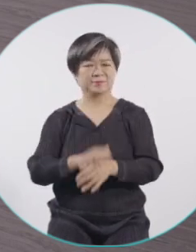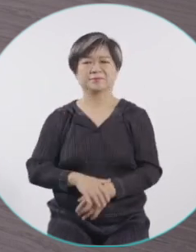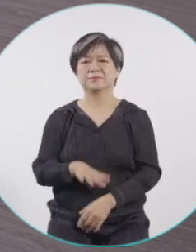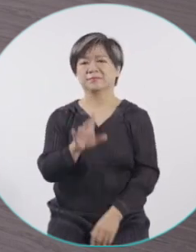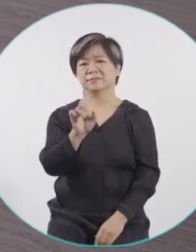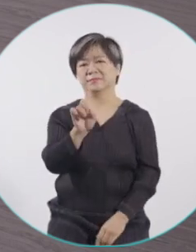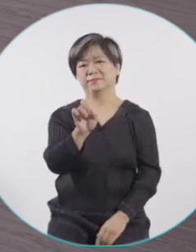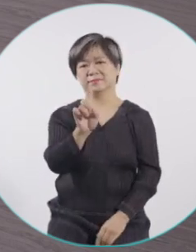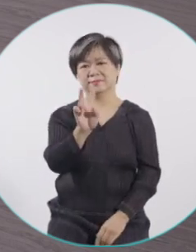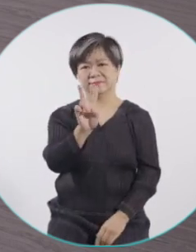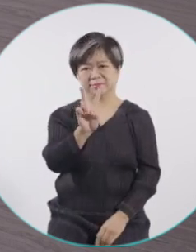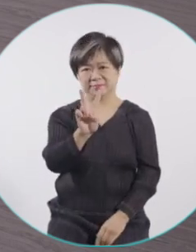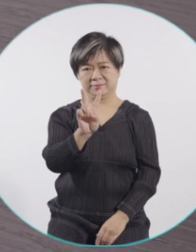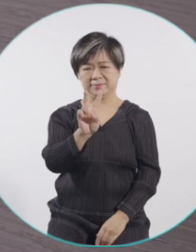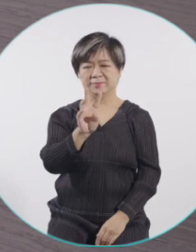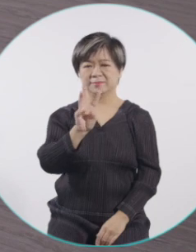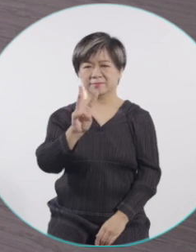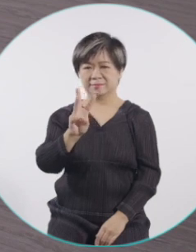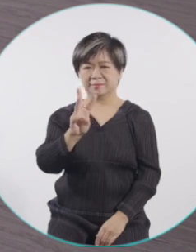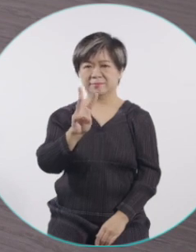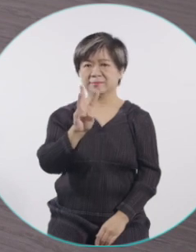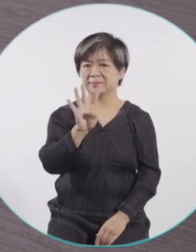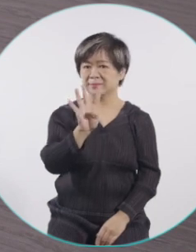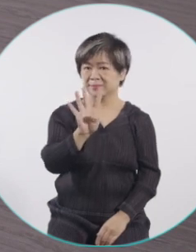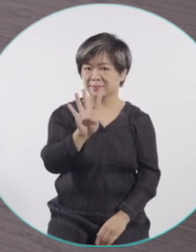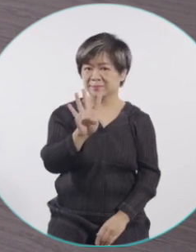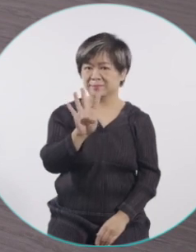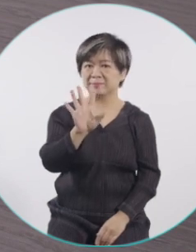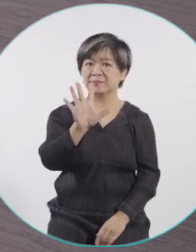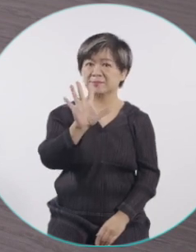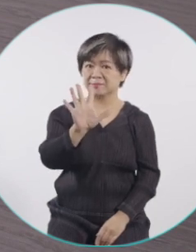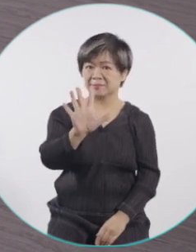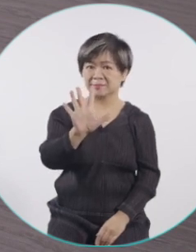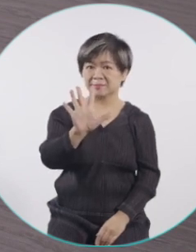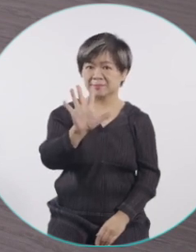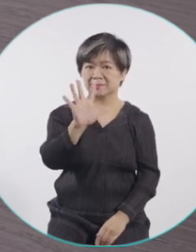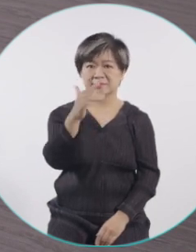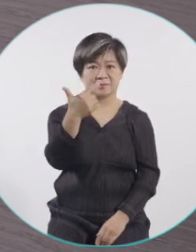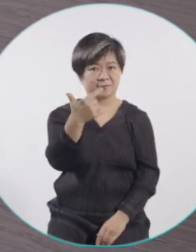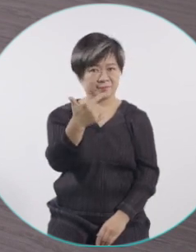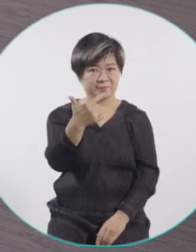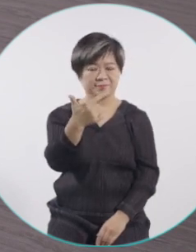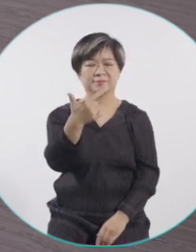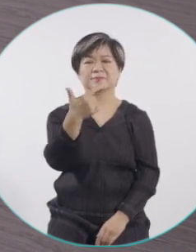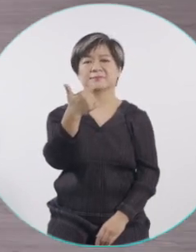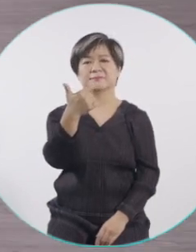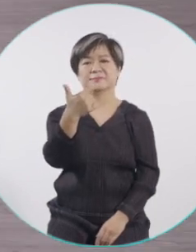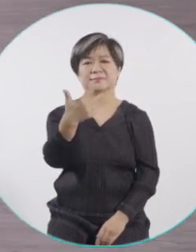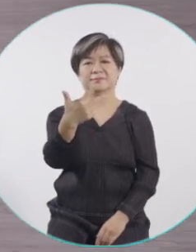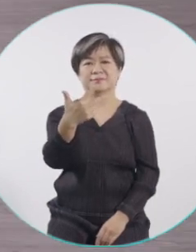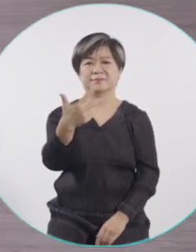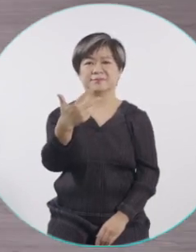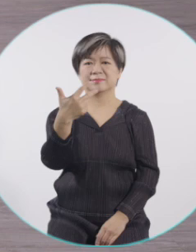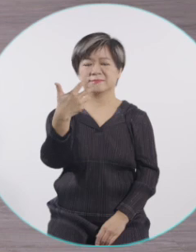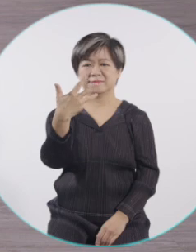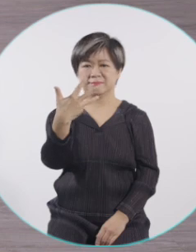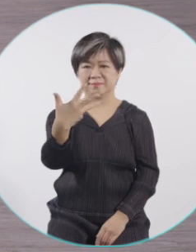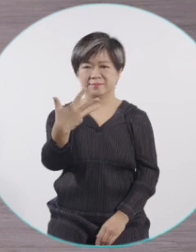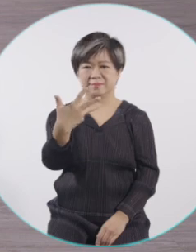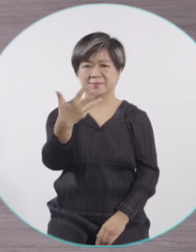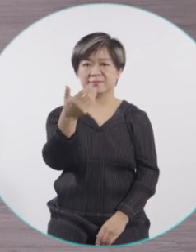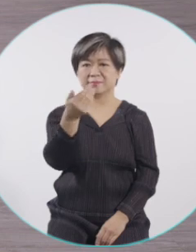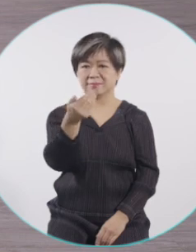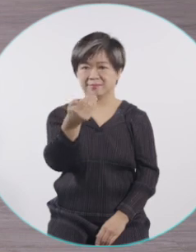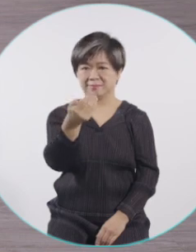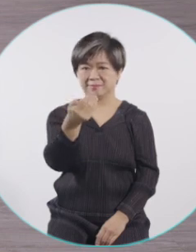一、二、三、四、五、六、七、